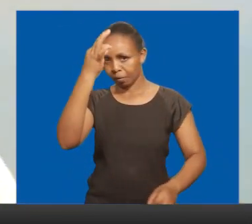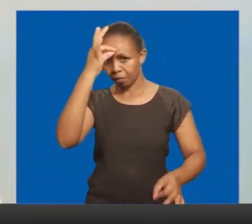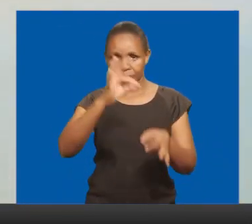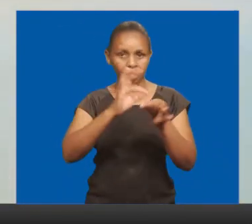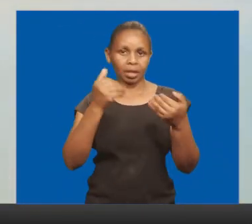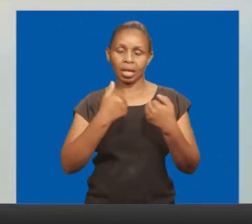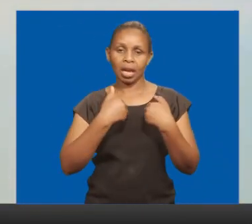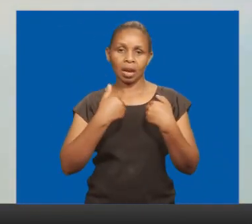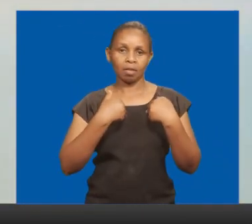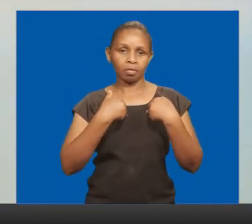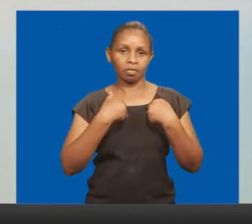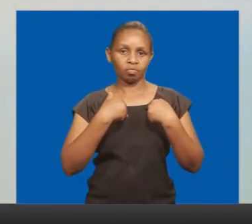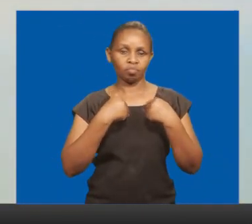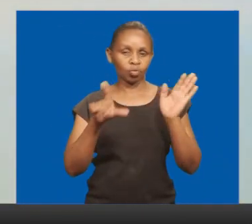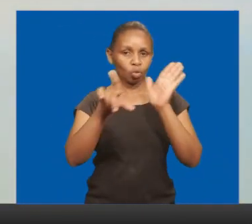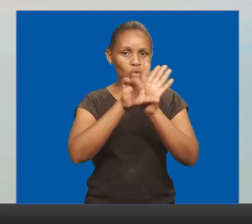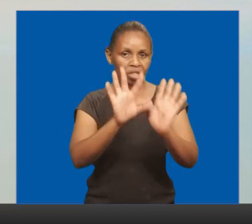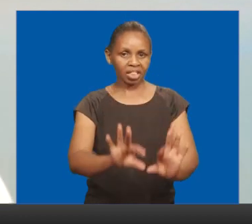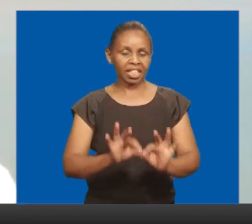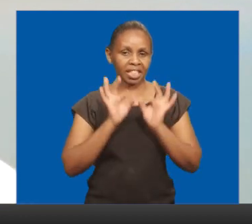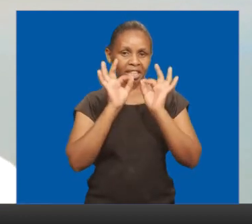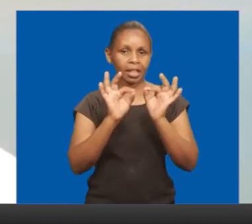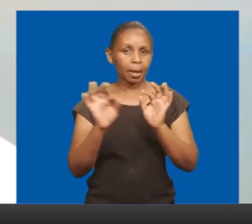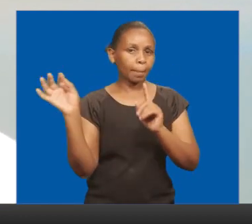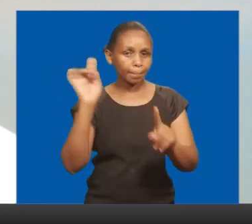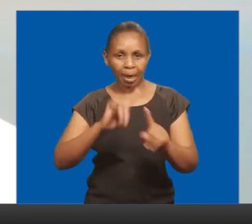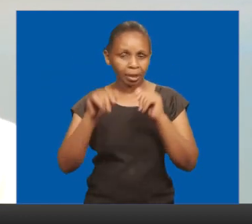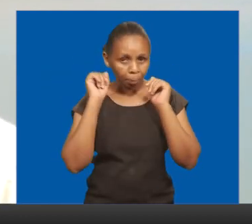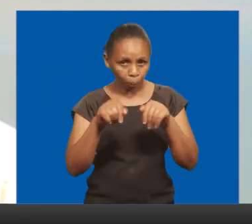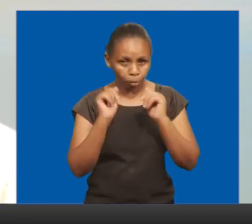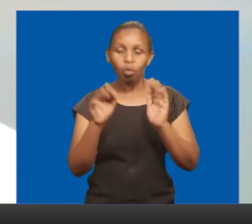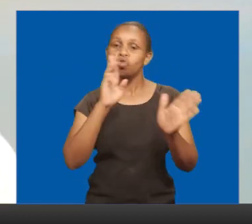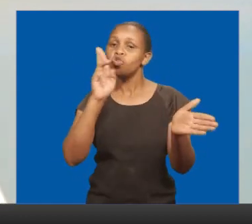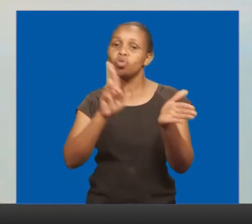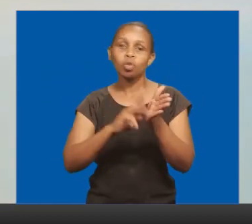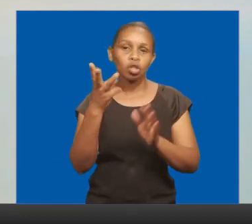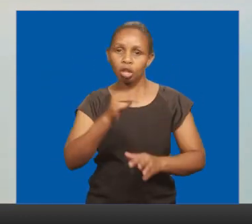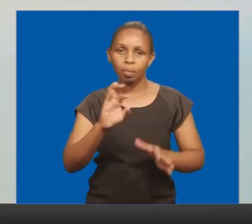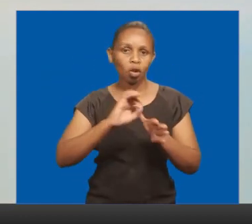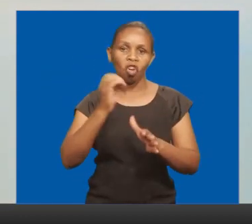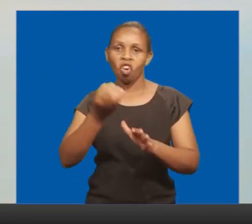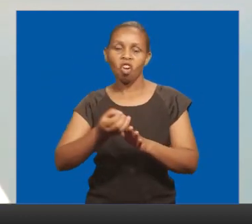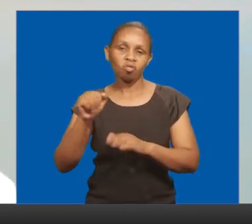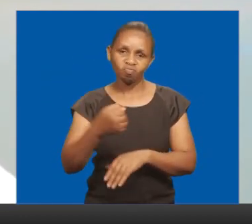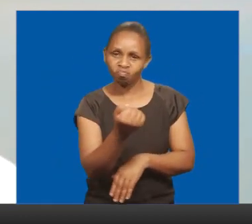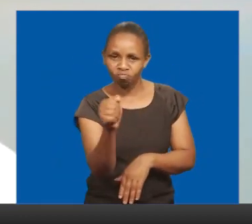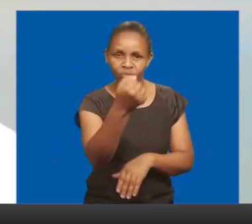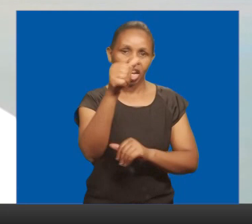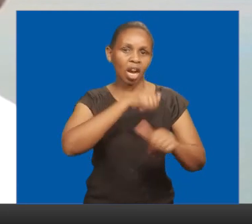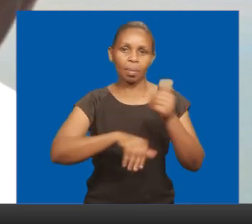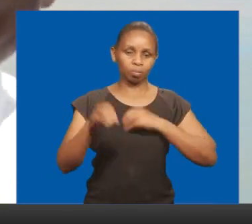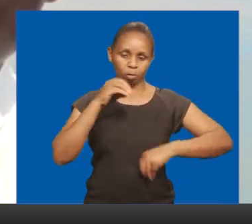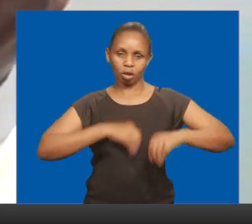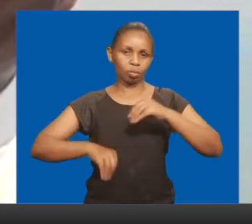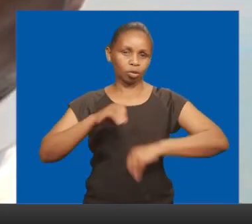tuna Imani ya kwamba Hatu imechukuliwa kulingana na Ule mkutano lakini je watawashtaki ama itakuwa ni kizungumkuti